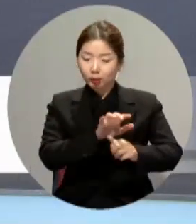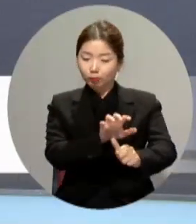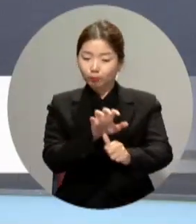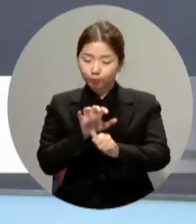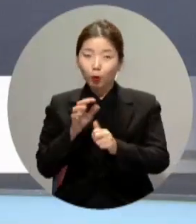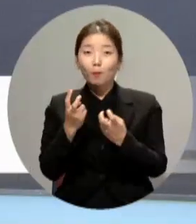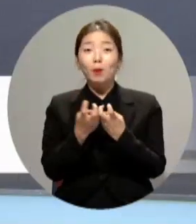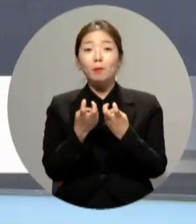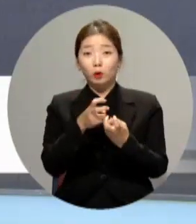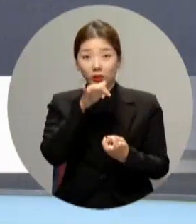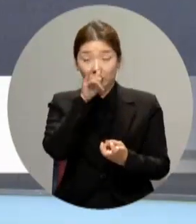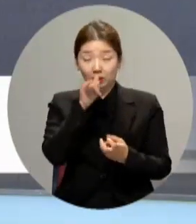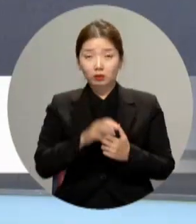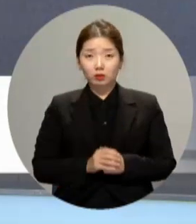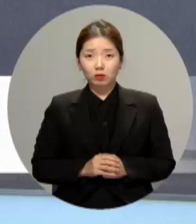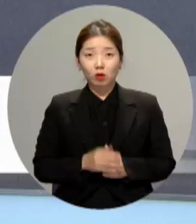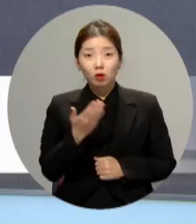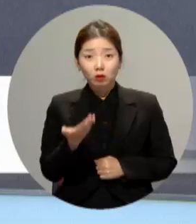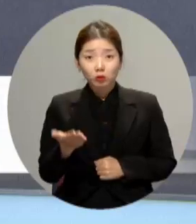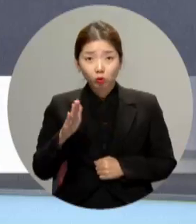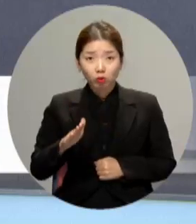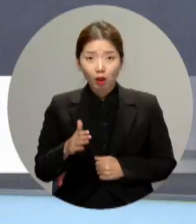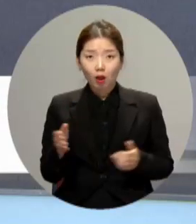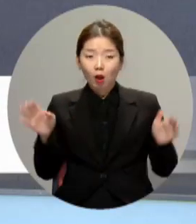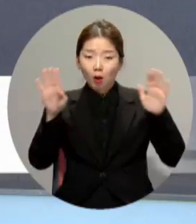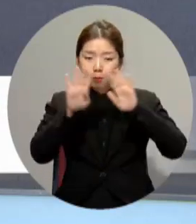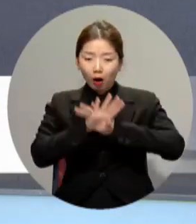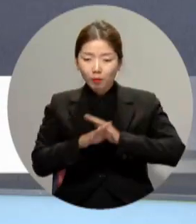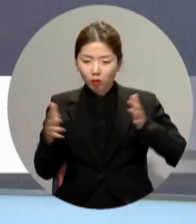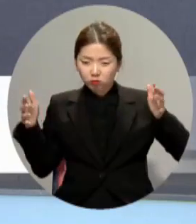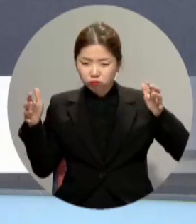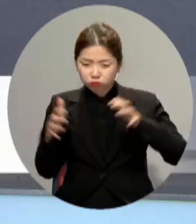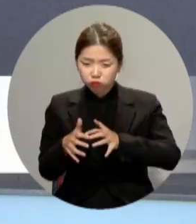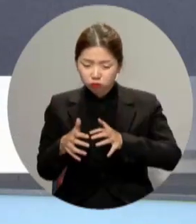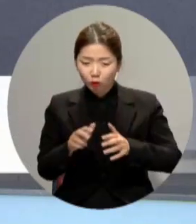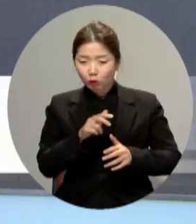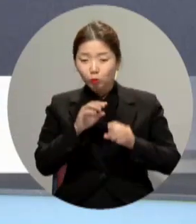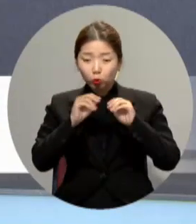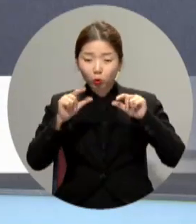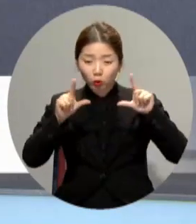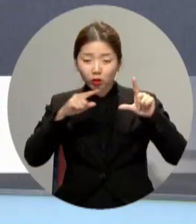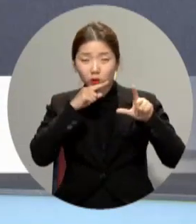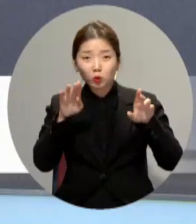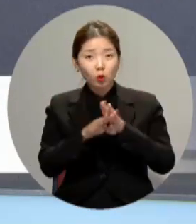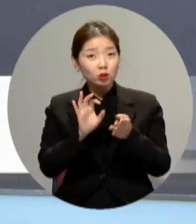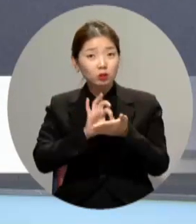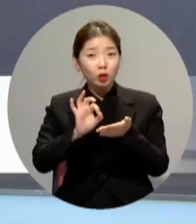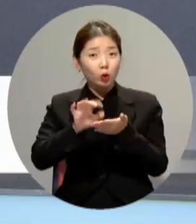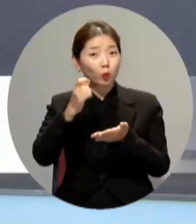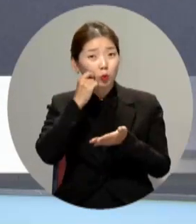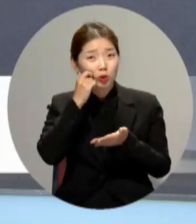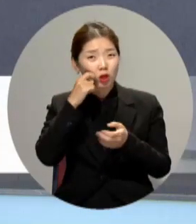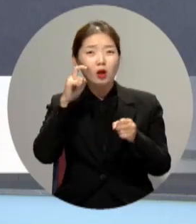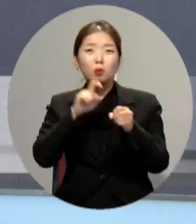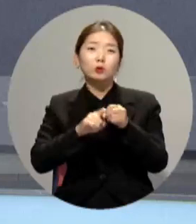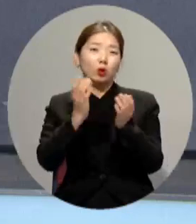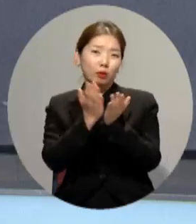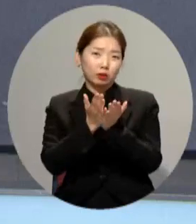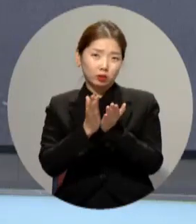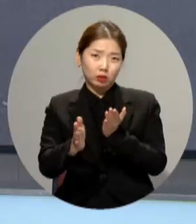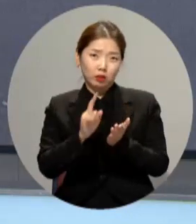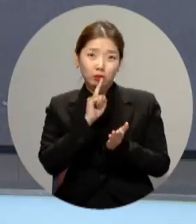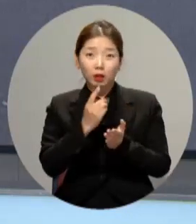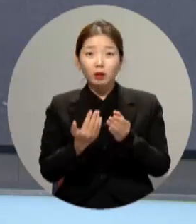활용하는 방안을 마련했습니다. 그런데 차량이 몰리는 저녁 시간대나 주말에는 사용이 제한돼 취지에 어긋나는 것 아니냐